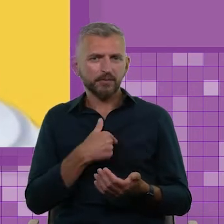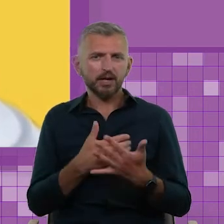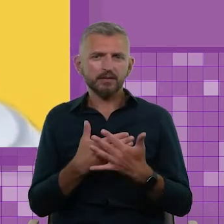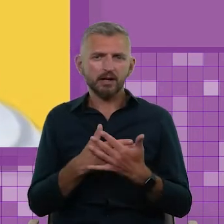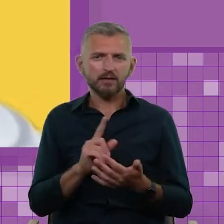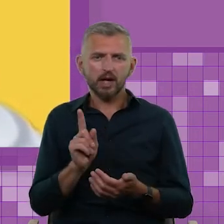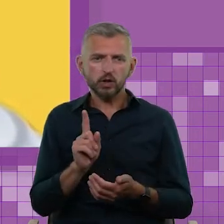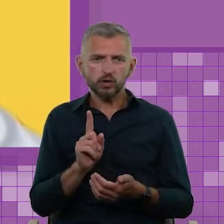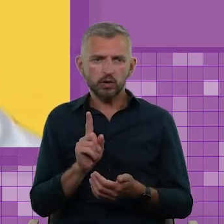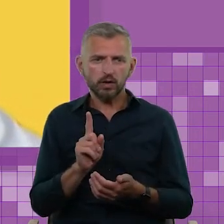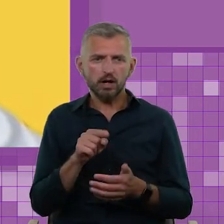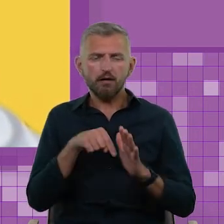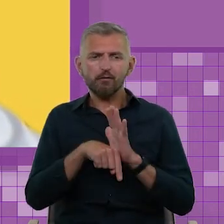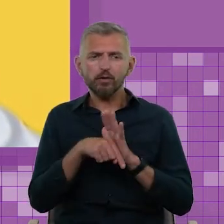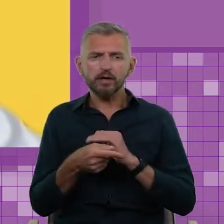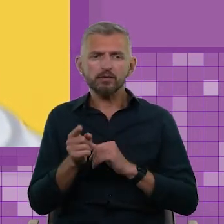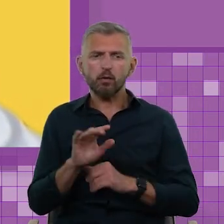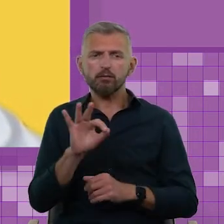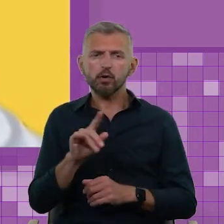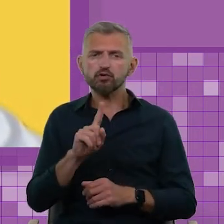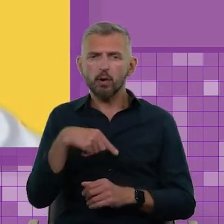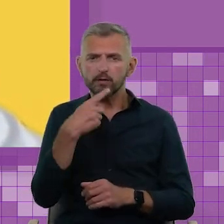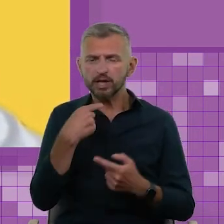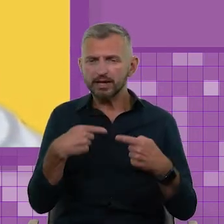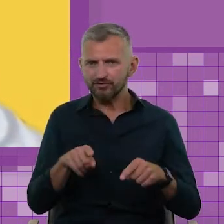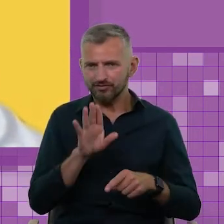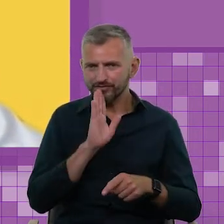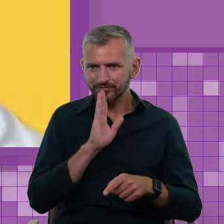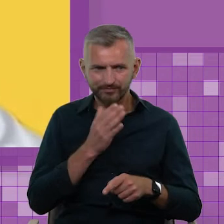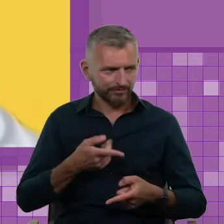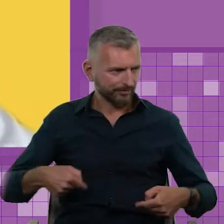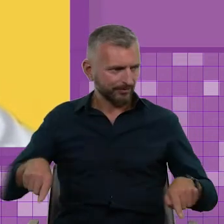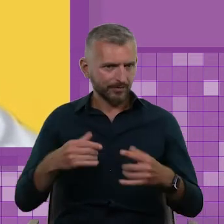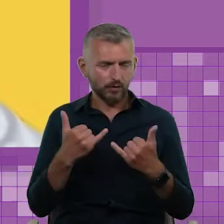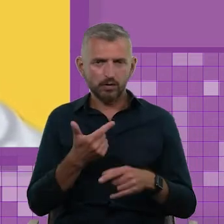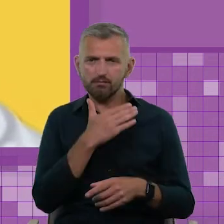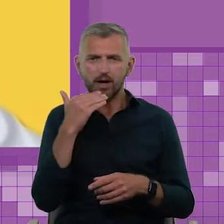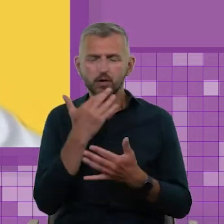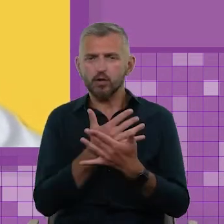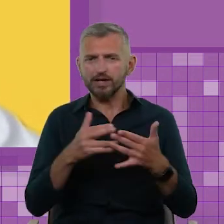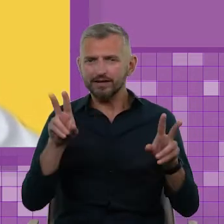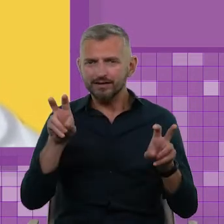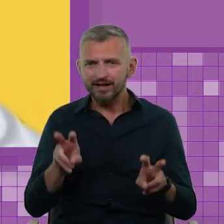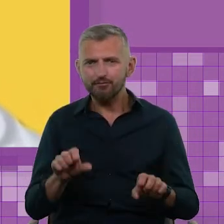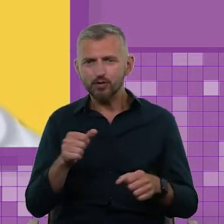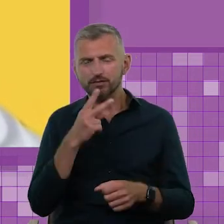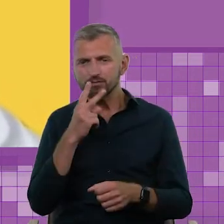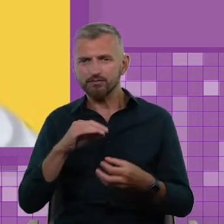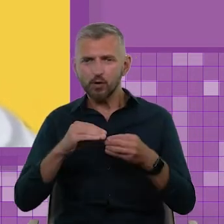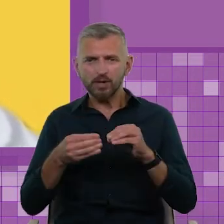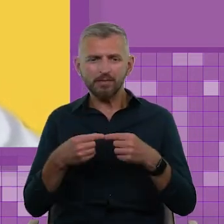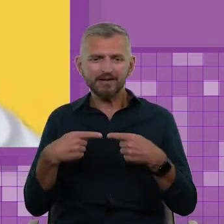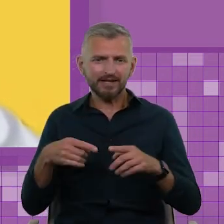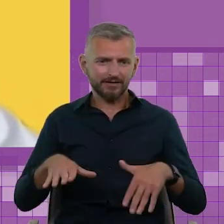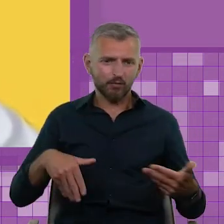нова, якби, в контексті того, про що говорили інші спікерки, сьогодні дуже багато різних тем, і дійсно можна подивитися на проблеми зовсім з різних